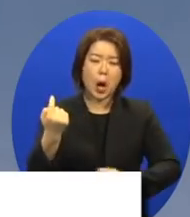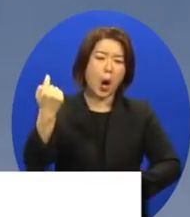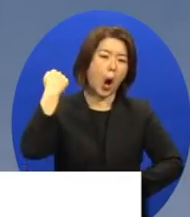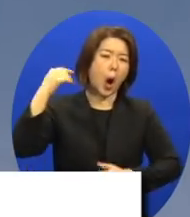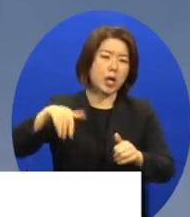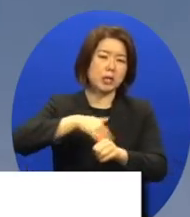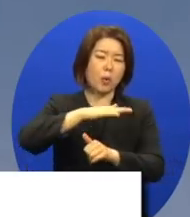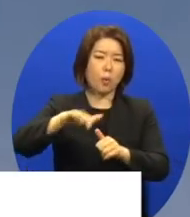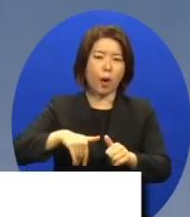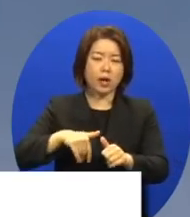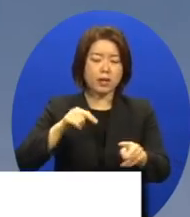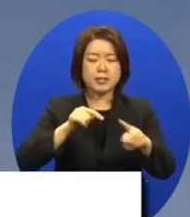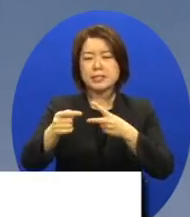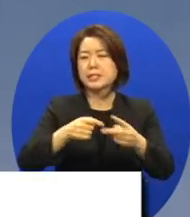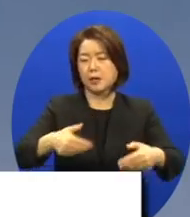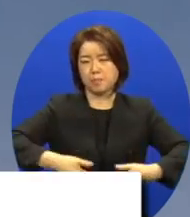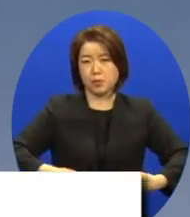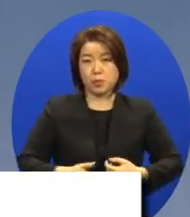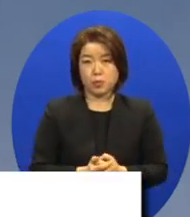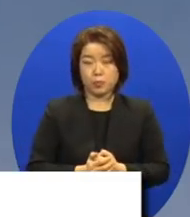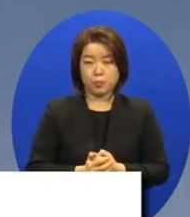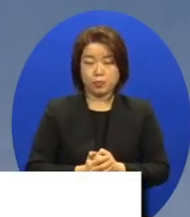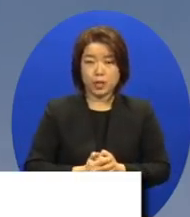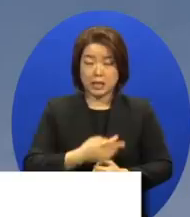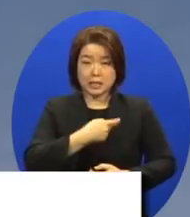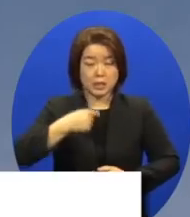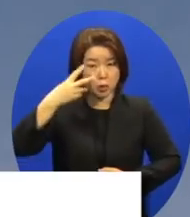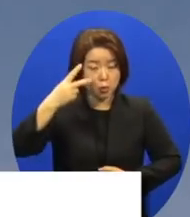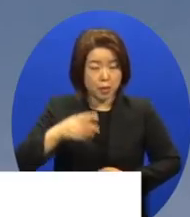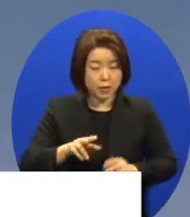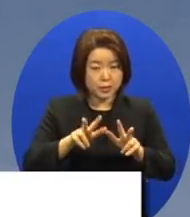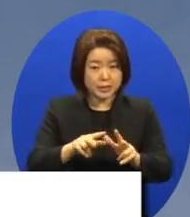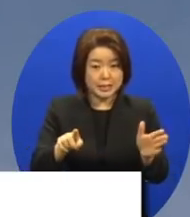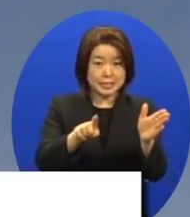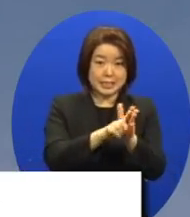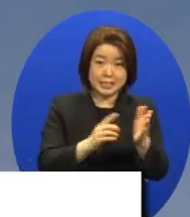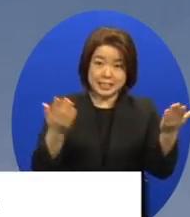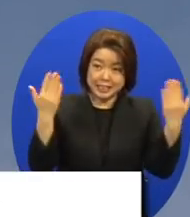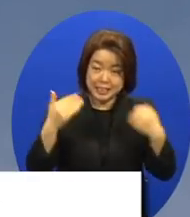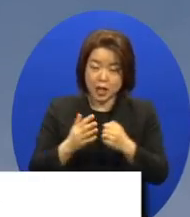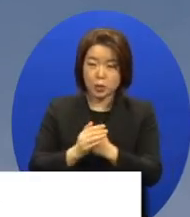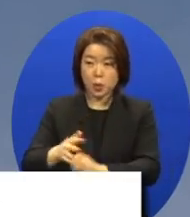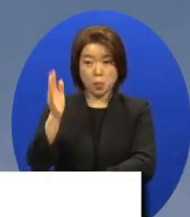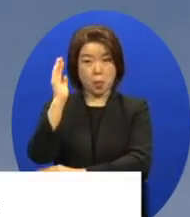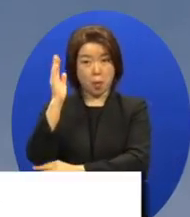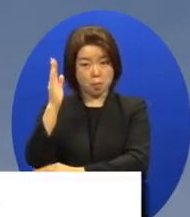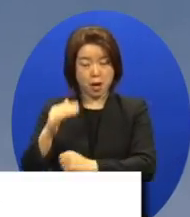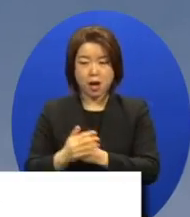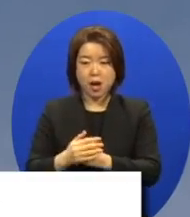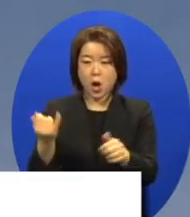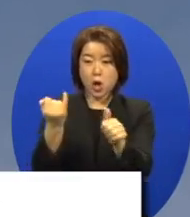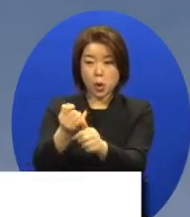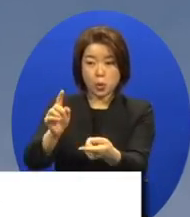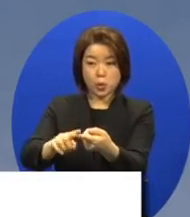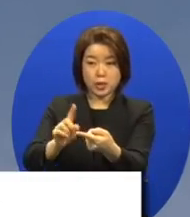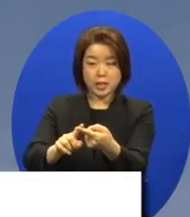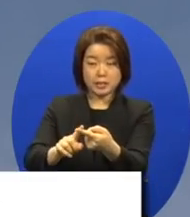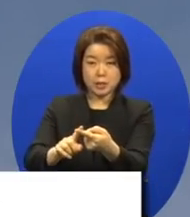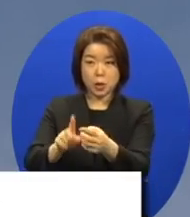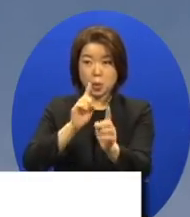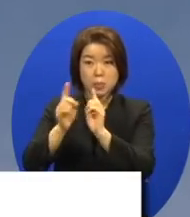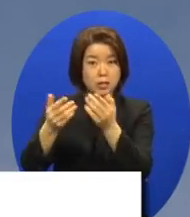이해해야 합니다 사도 바울은 지금 신학교에서 세미나에서 결혼이 무엇인가에 대해서 강의를 하는 게